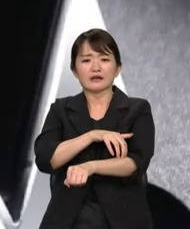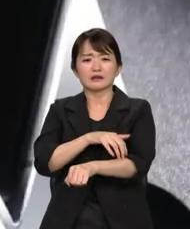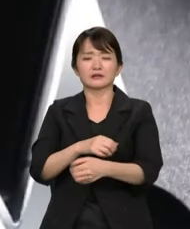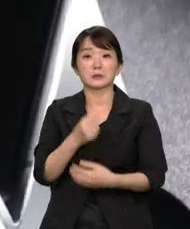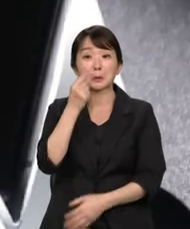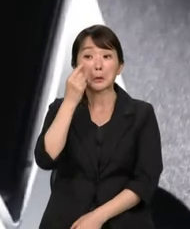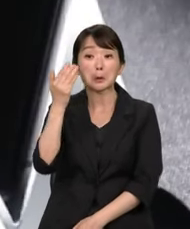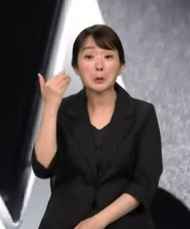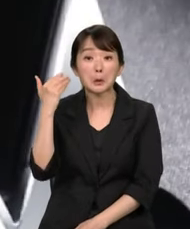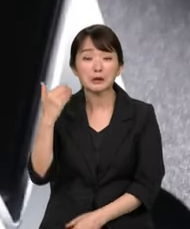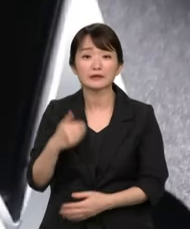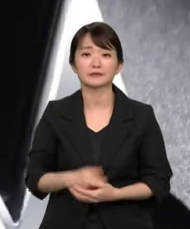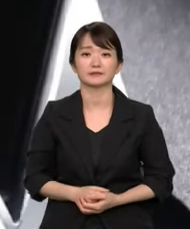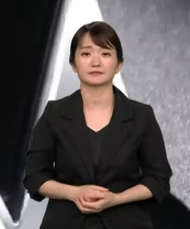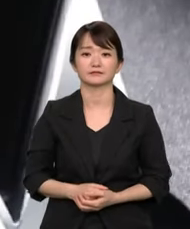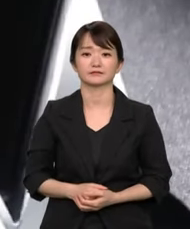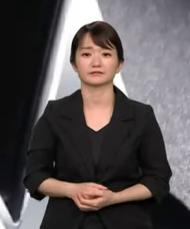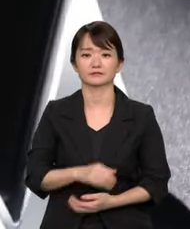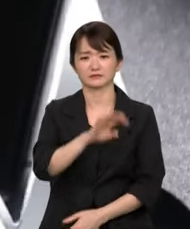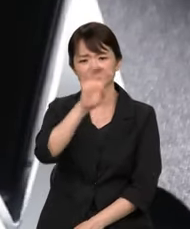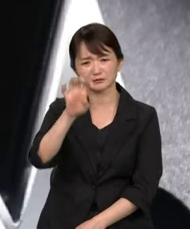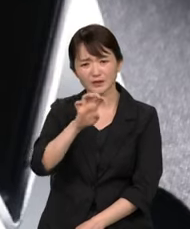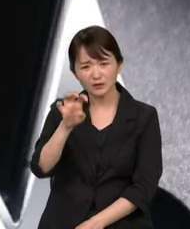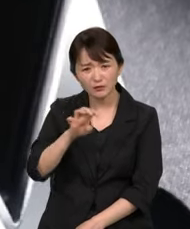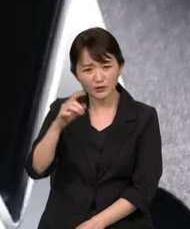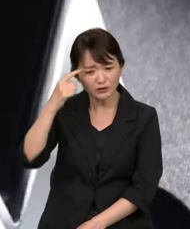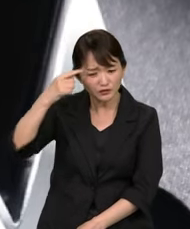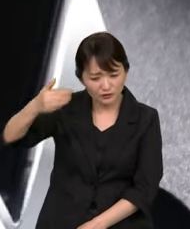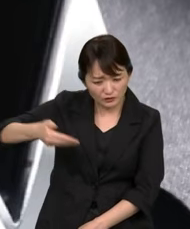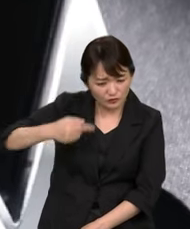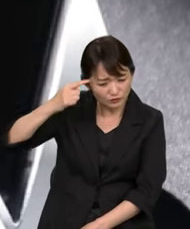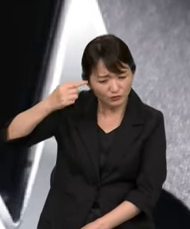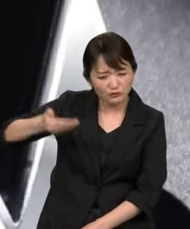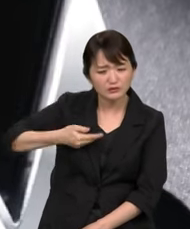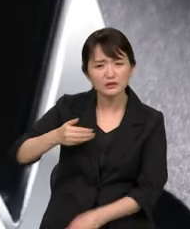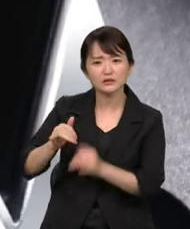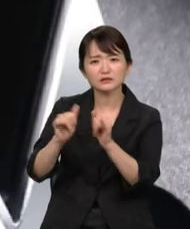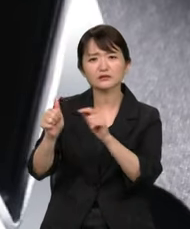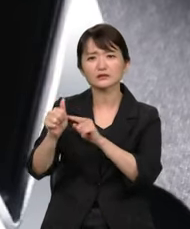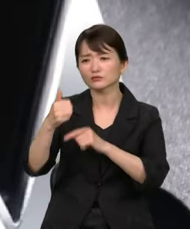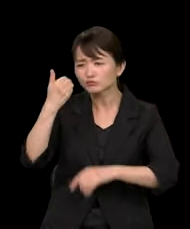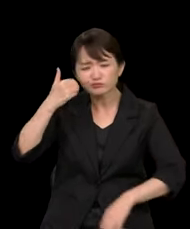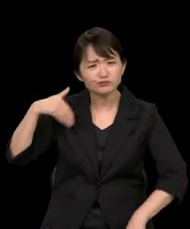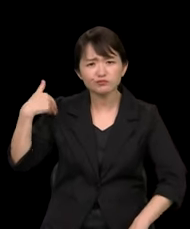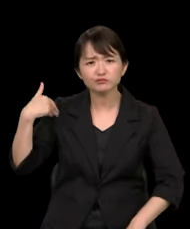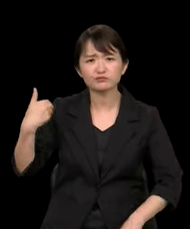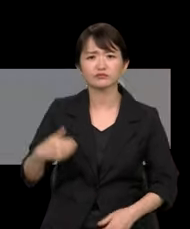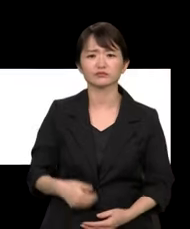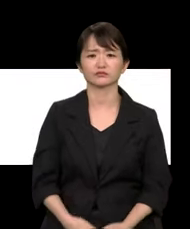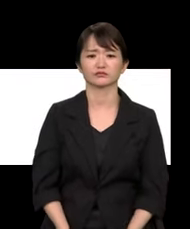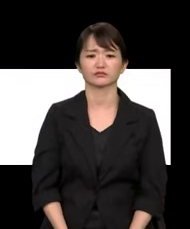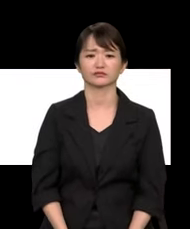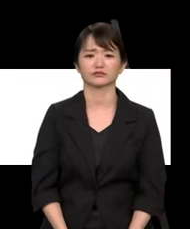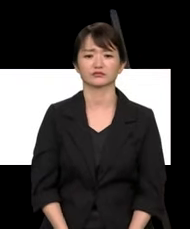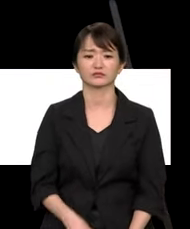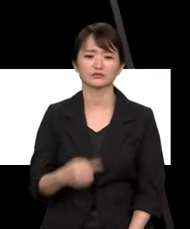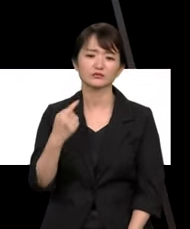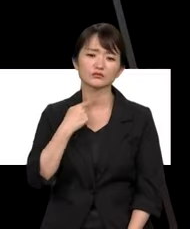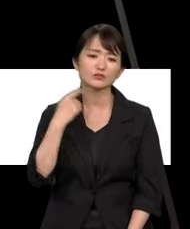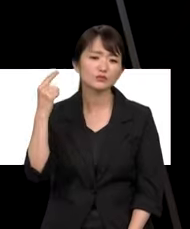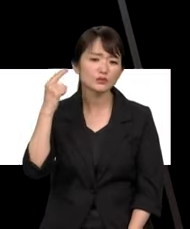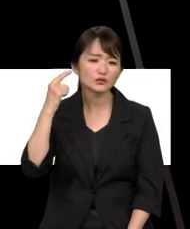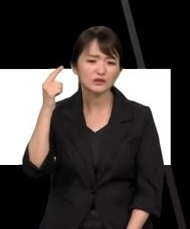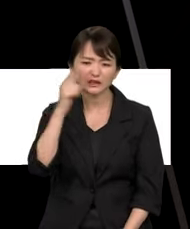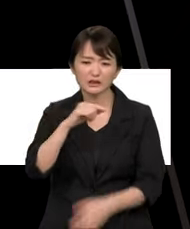한 달 전부터 일방적으로 반복해서 말을 걸던 사람입니다 누구인지 모릅니다 목리를 냈는데 그게 따일 수도 있는